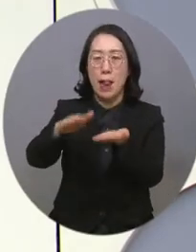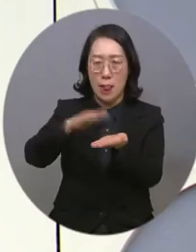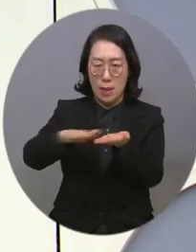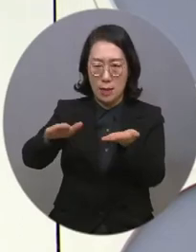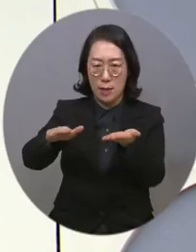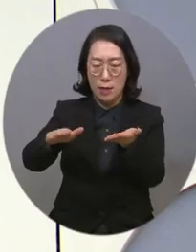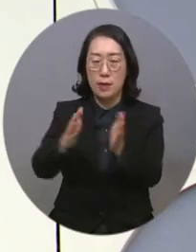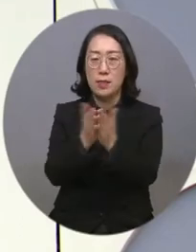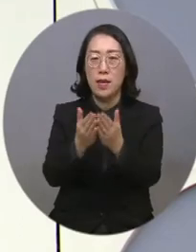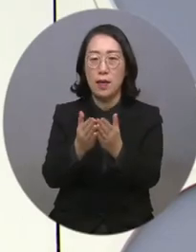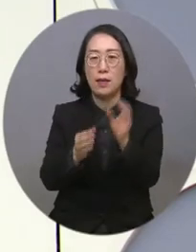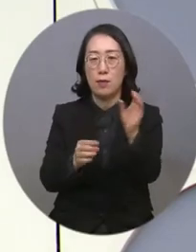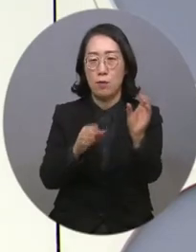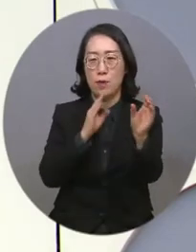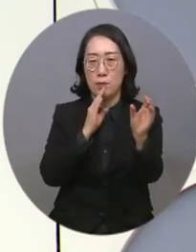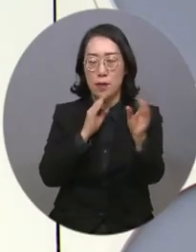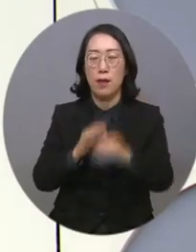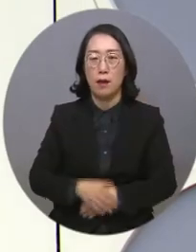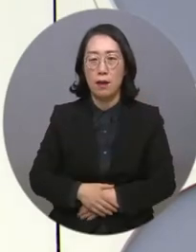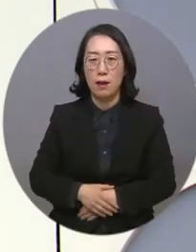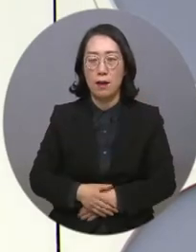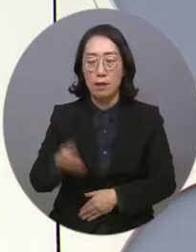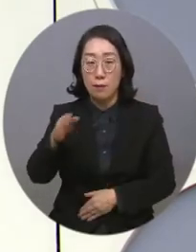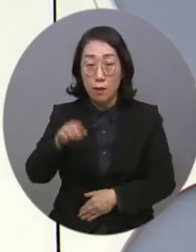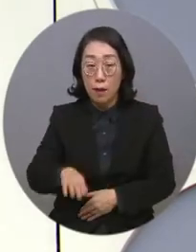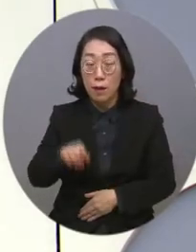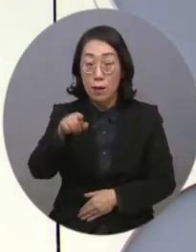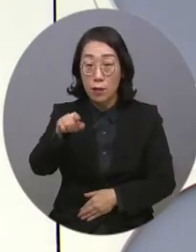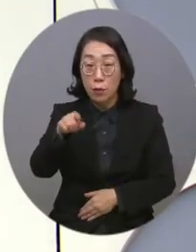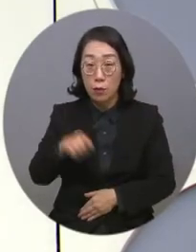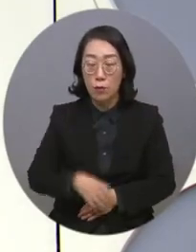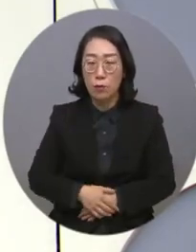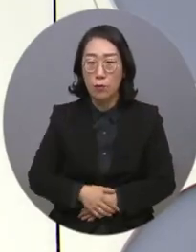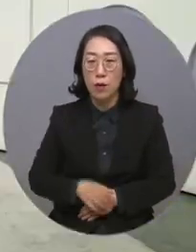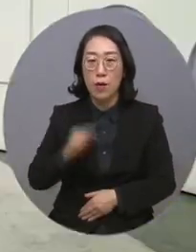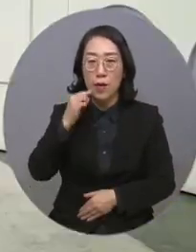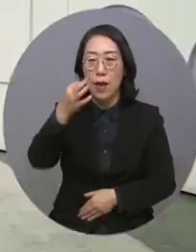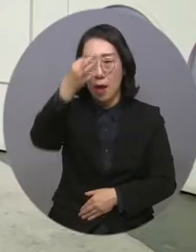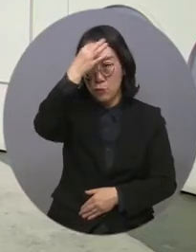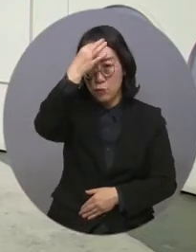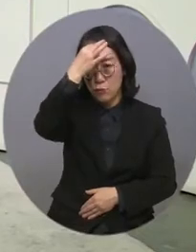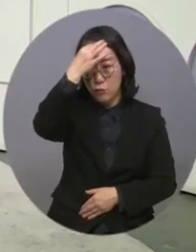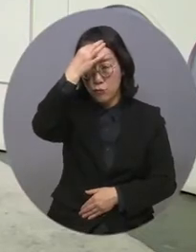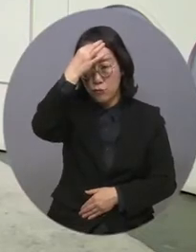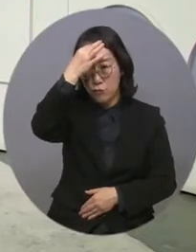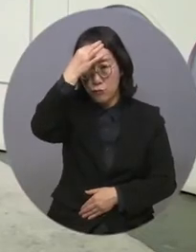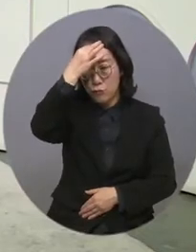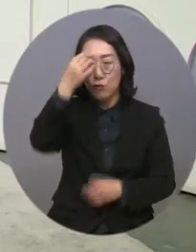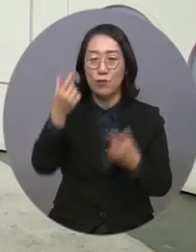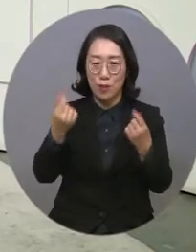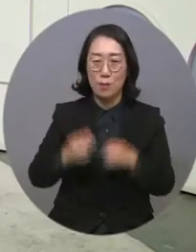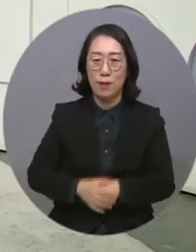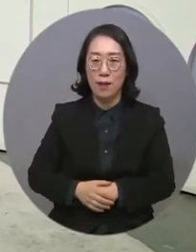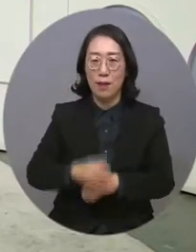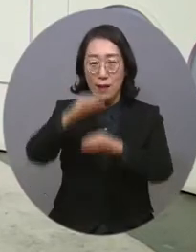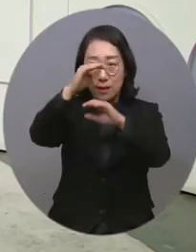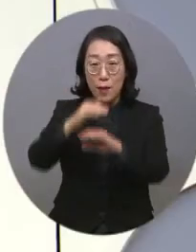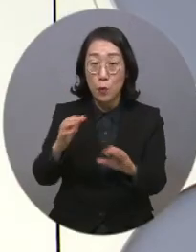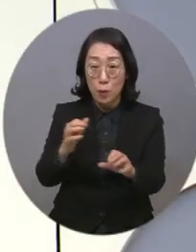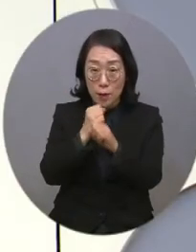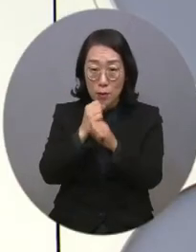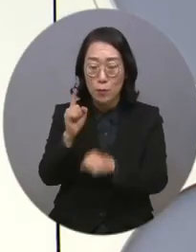이 한 권이. 근데 상당히 그 아주 예술적으로 그 내용을 간단히 개요를